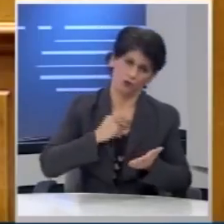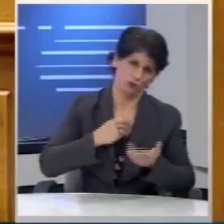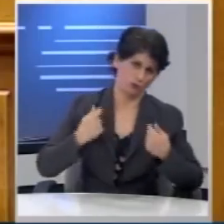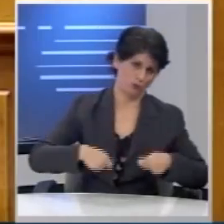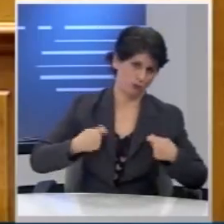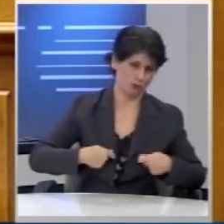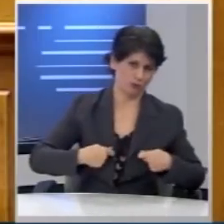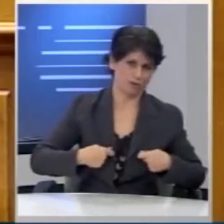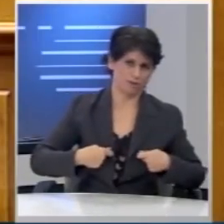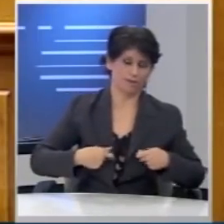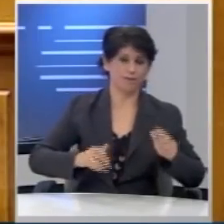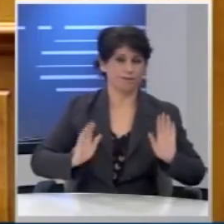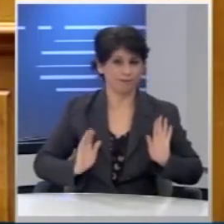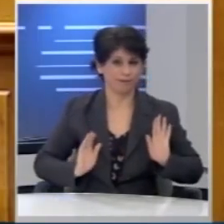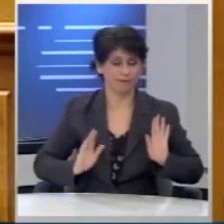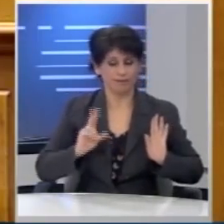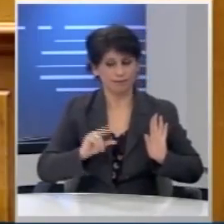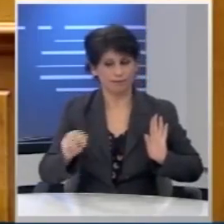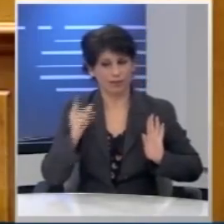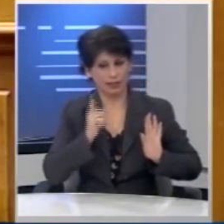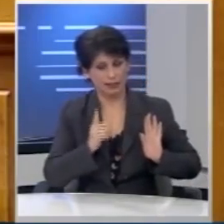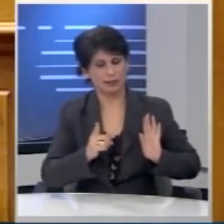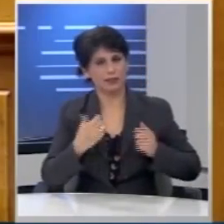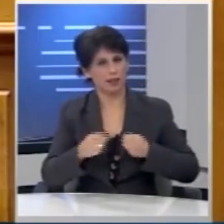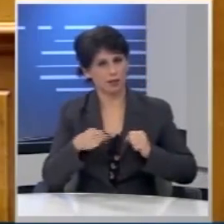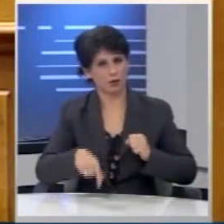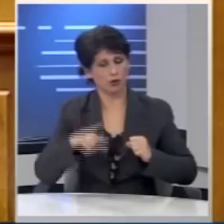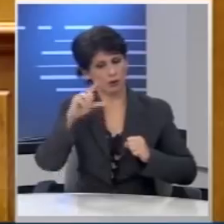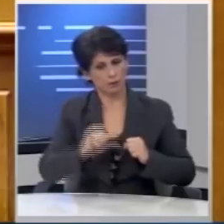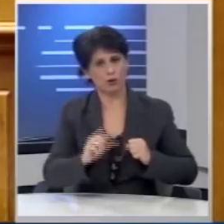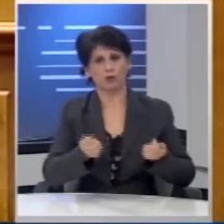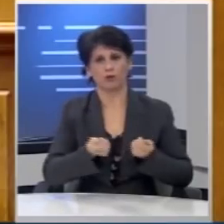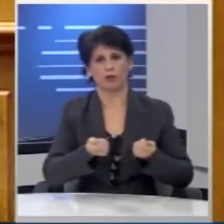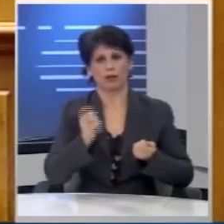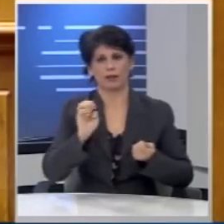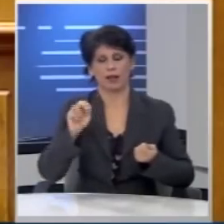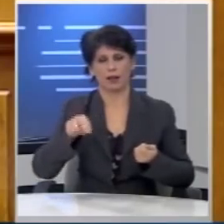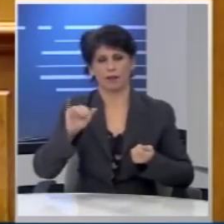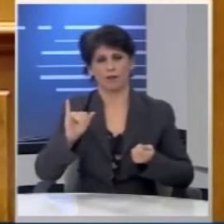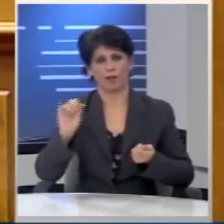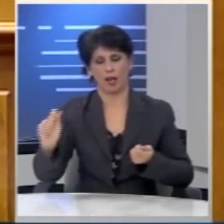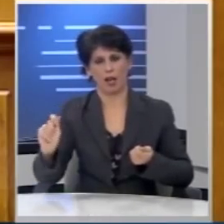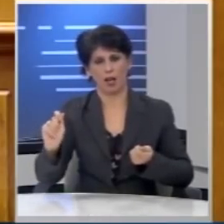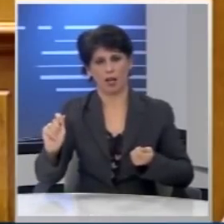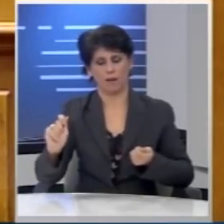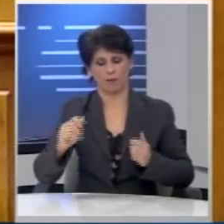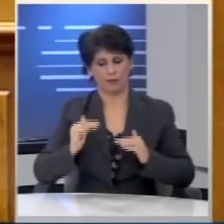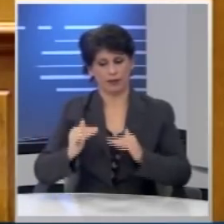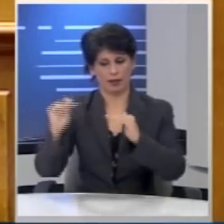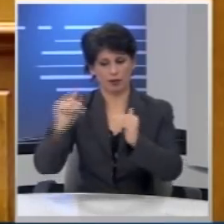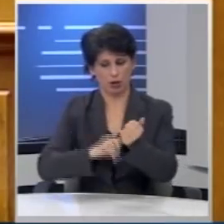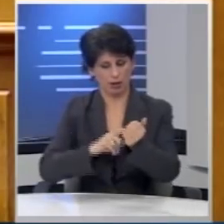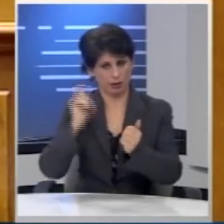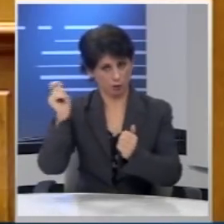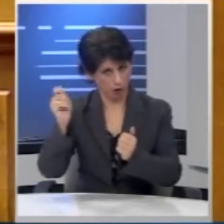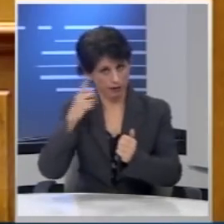πλούτου. Άλλωστε, την ίδια κριτική ασκεί και τώρα στις μειώσεις που κάνετε στον ένφια, πως ο ταξικός χαρακτήρας της πολιτικής